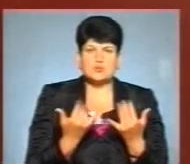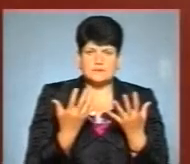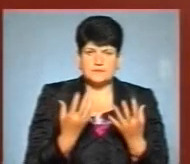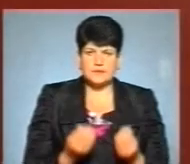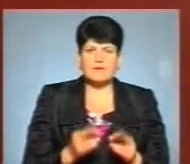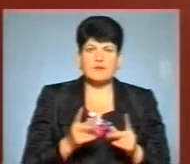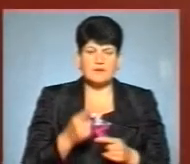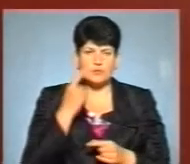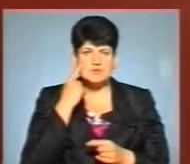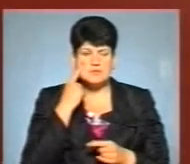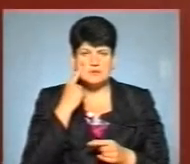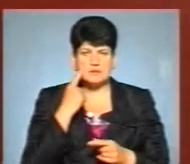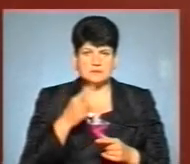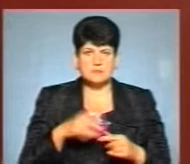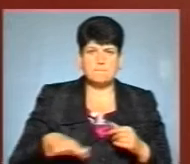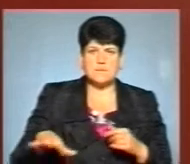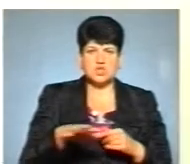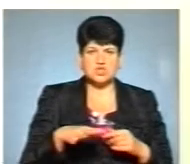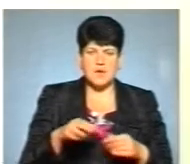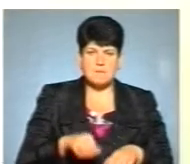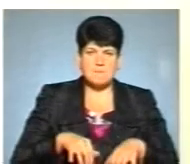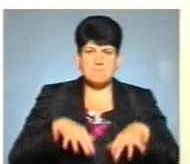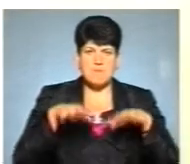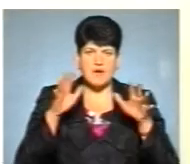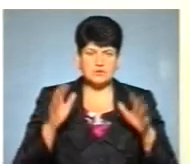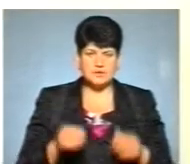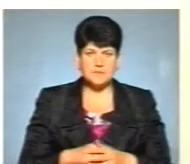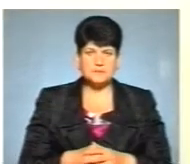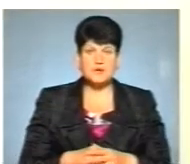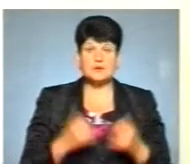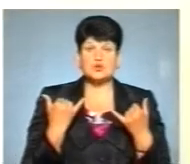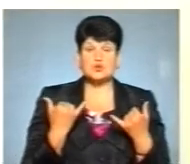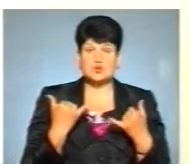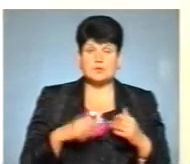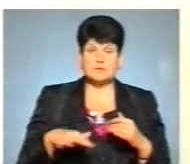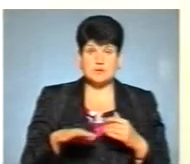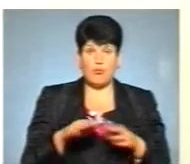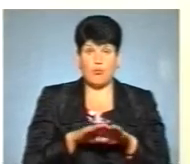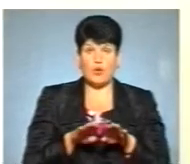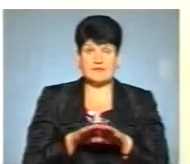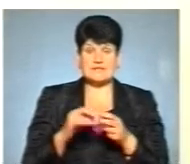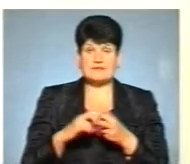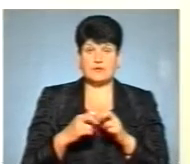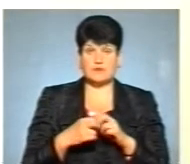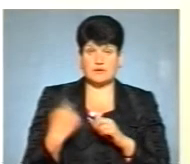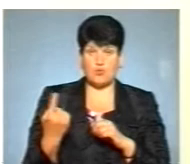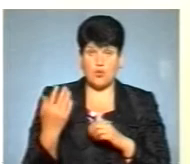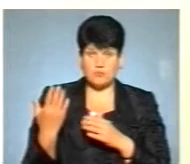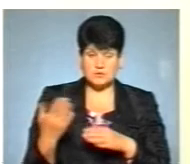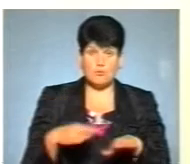оцінюєте масштаби цього паводка? На сьогодні масштаби порівняно з Івано-Франківською областю і